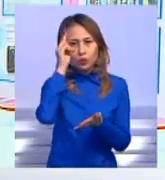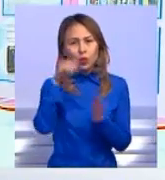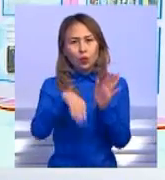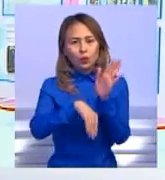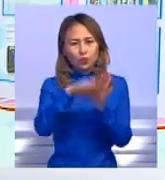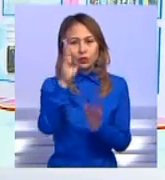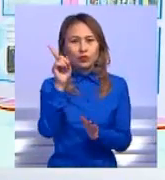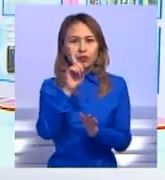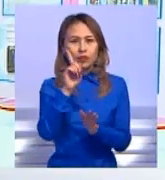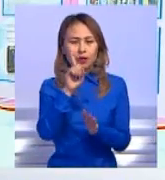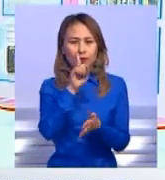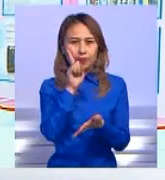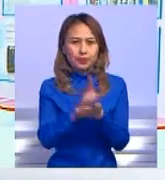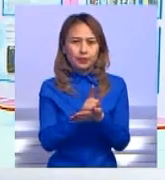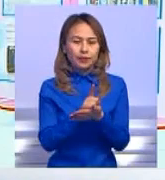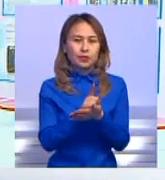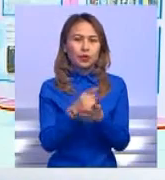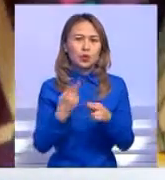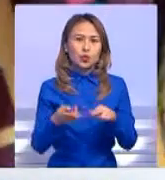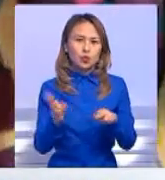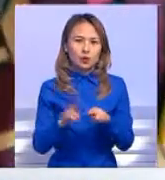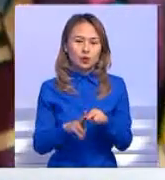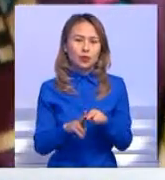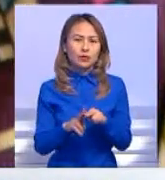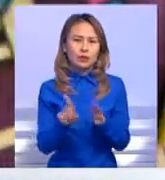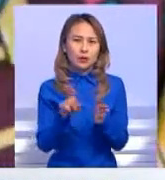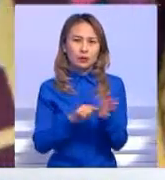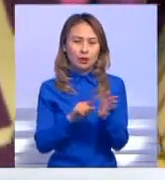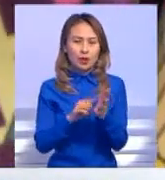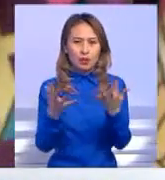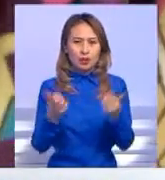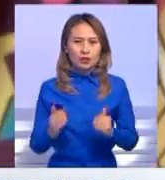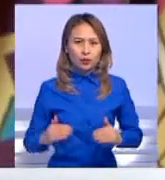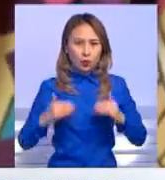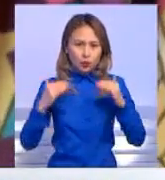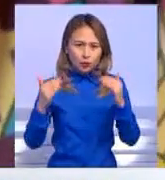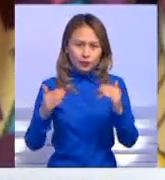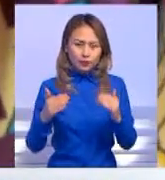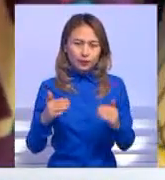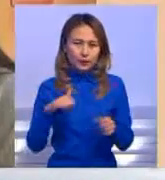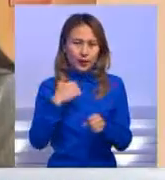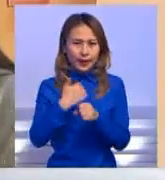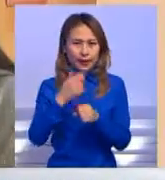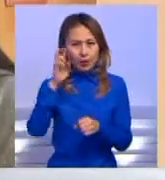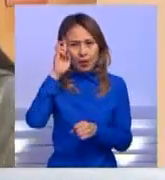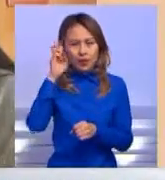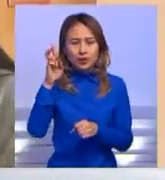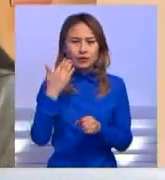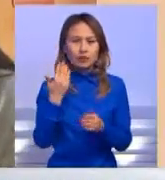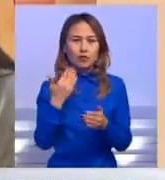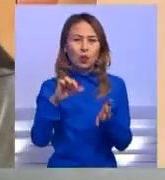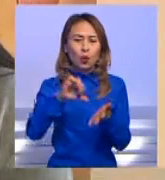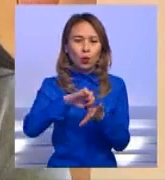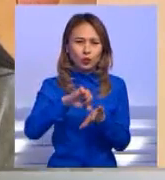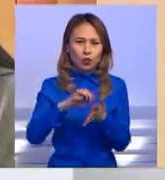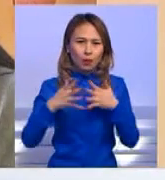оқуына үлкен әсер етеді деп ойлаймын. Жаңағы шәкіртақының өсуі. Елбасымыз өте үлкен үлес қосып